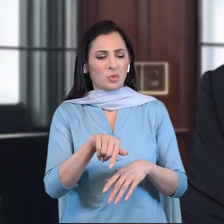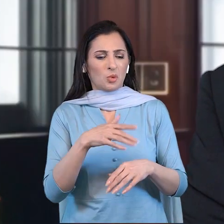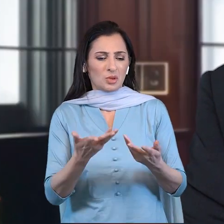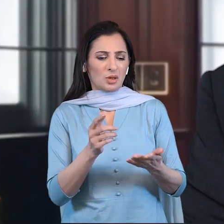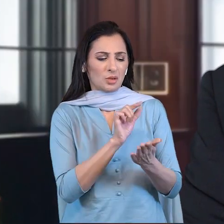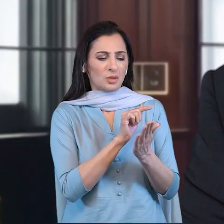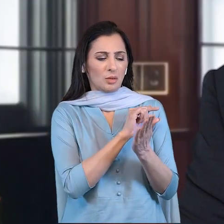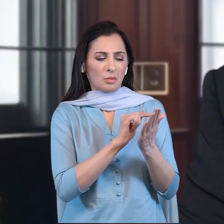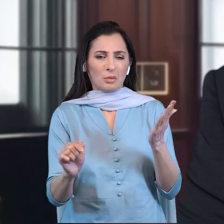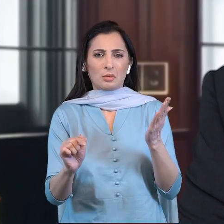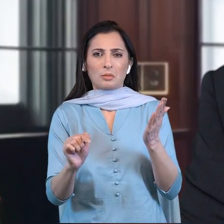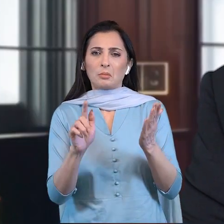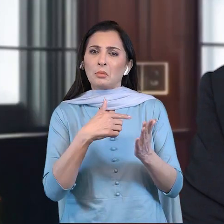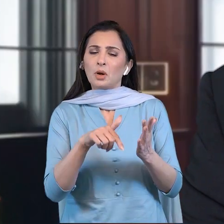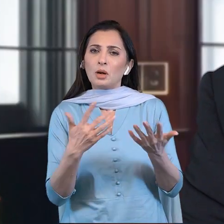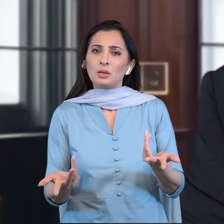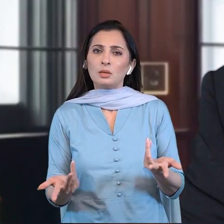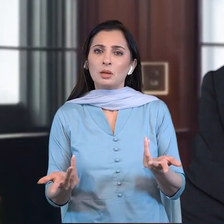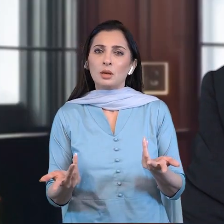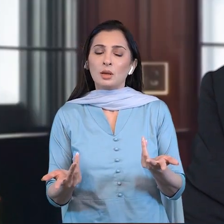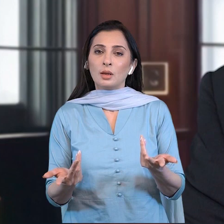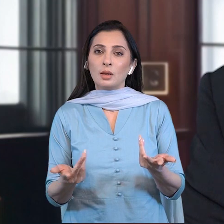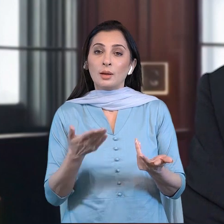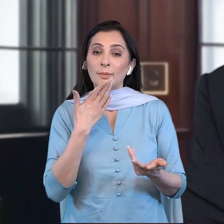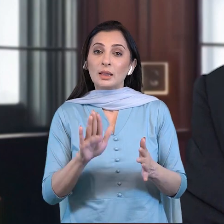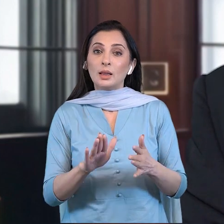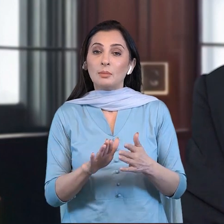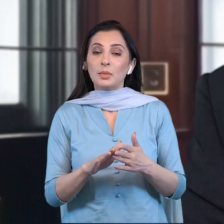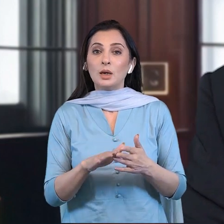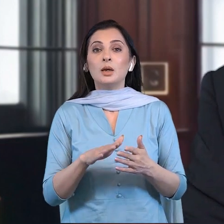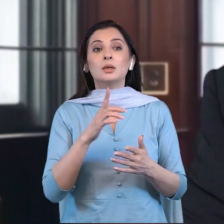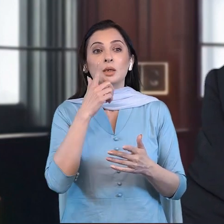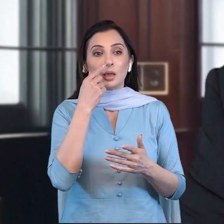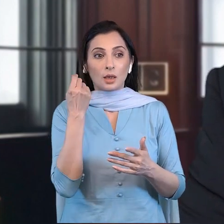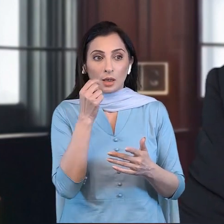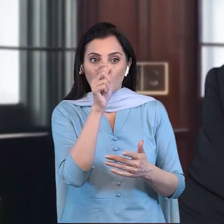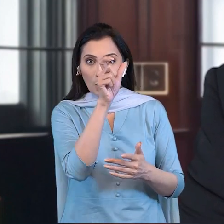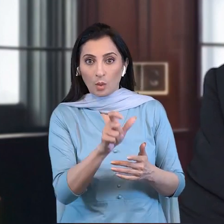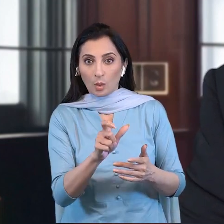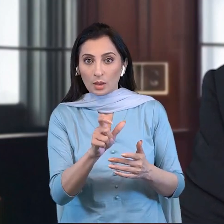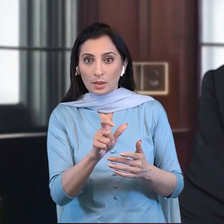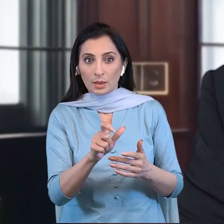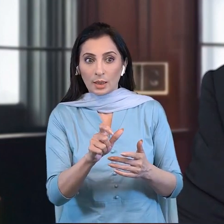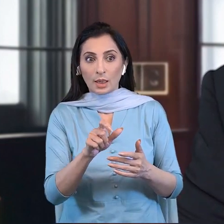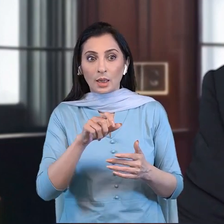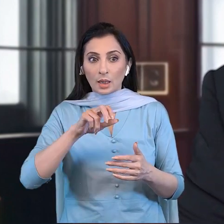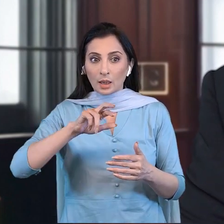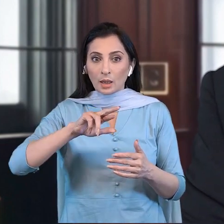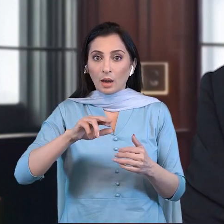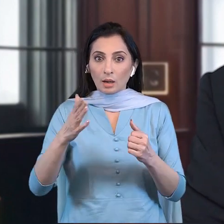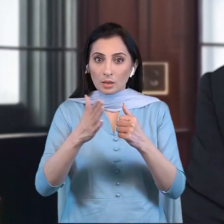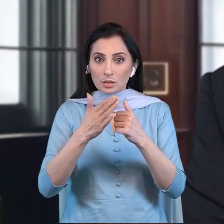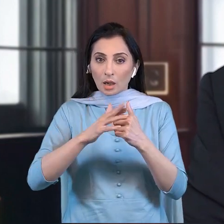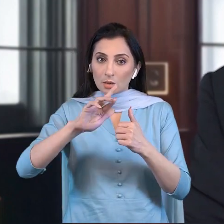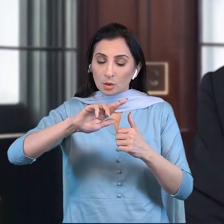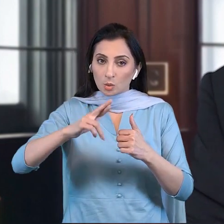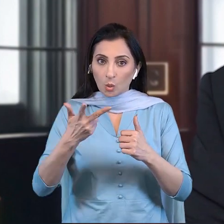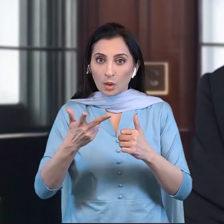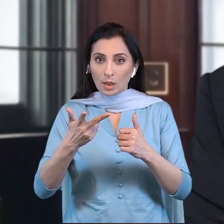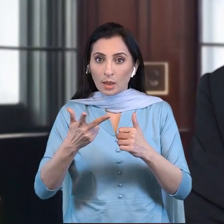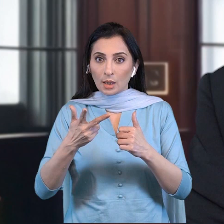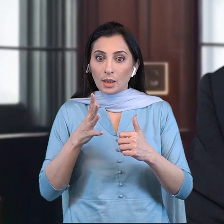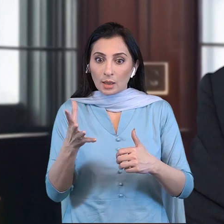بھی ایڈوائس کی ہے کہ جس طرح میں نے پہلے بتایا تھا آپ کو کہ جو ایگریمنٹ ہوتا ہے جب